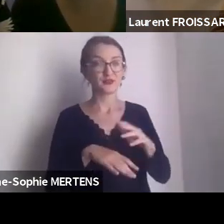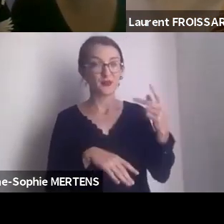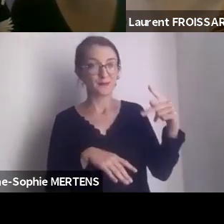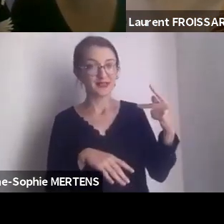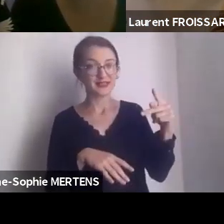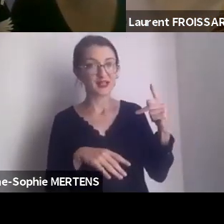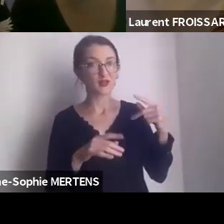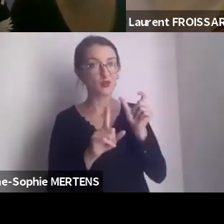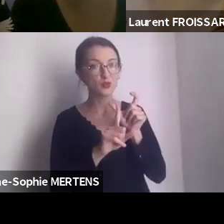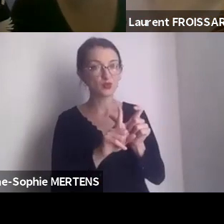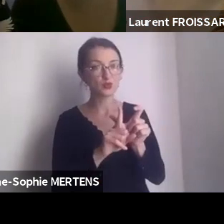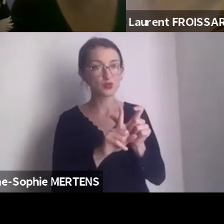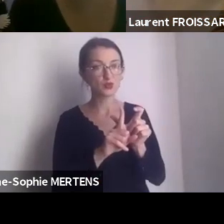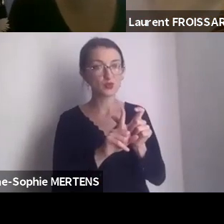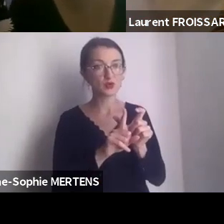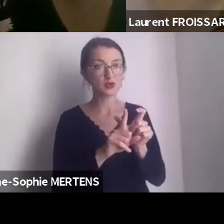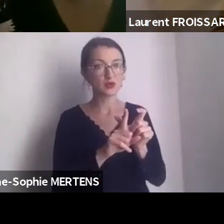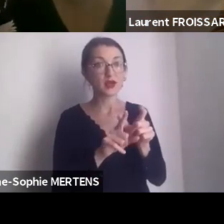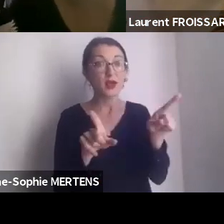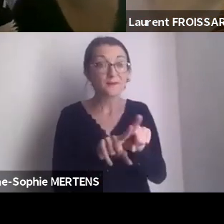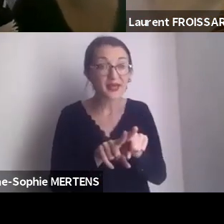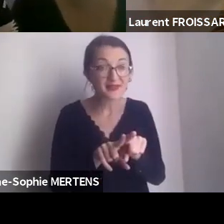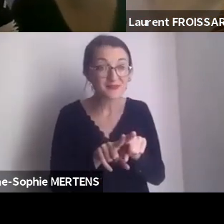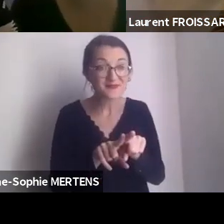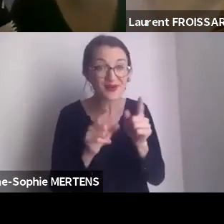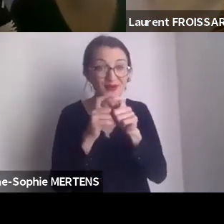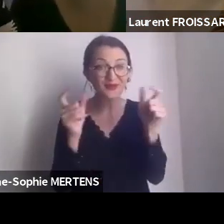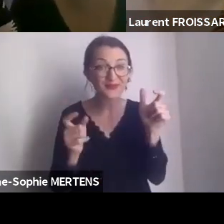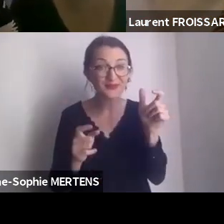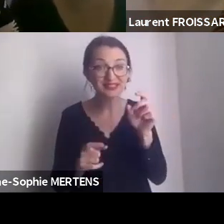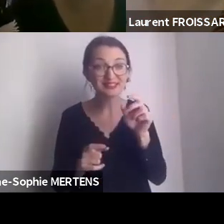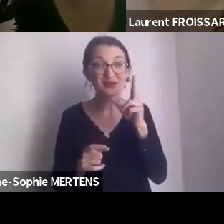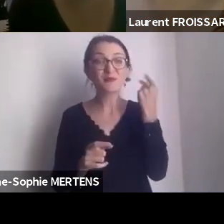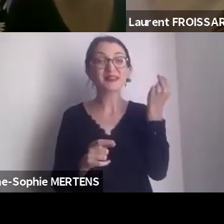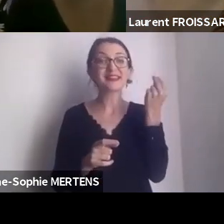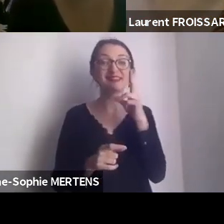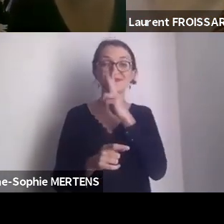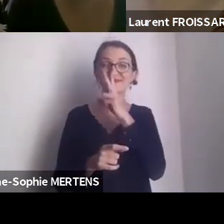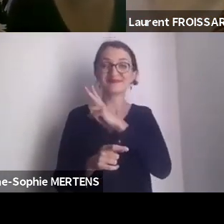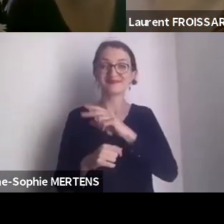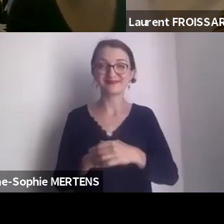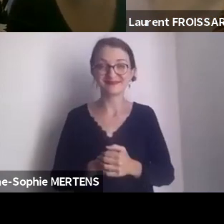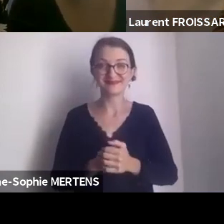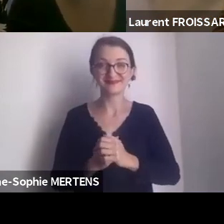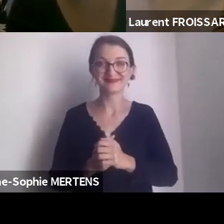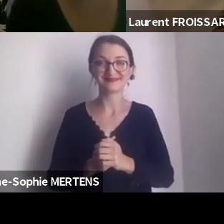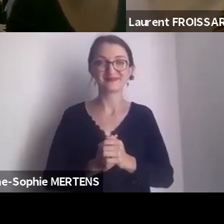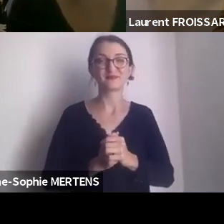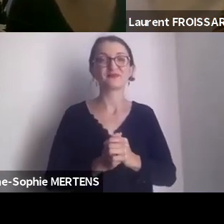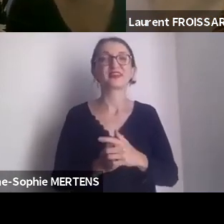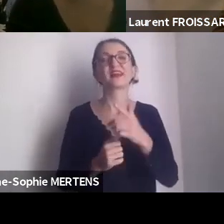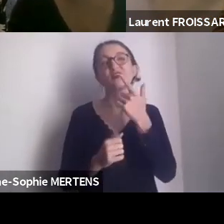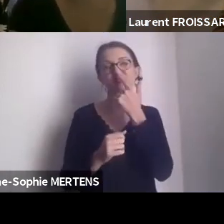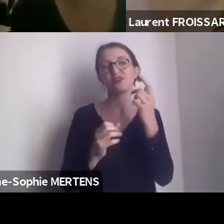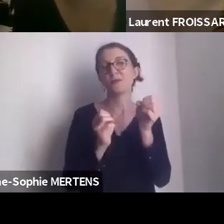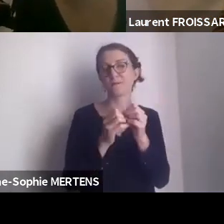activité ? Ah, de WeManity. Ah, ok, parfait. Un collègue. Bienvenue à vous. Donc, vous êtes plutôt effectivement, alors, une légère majorité